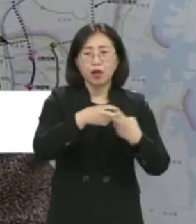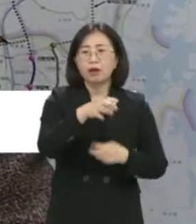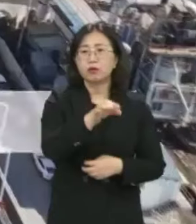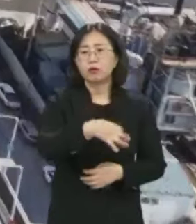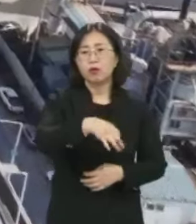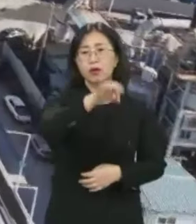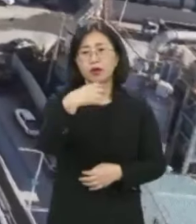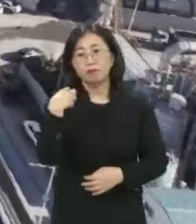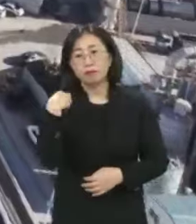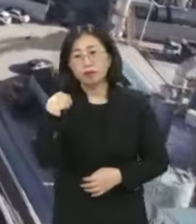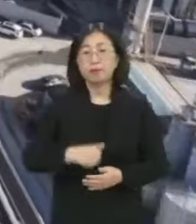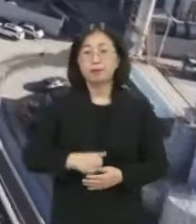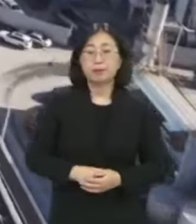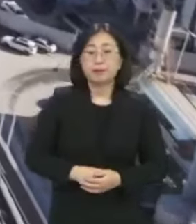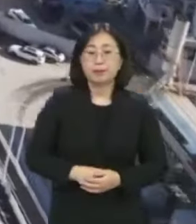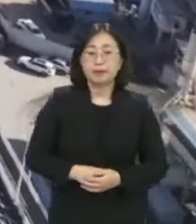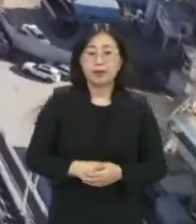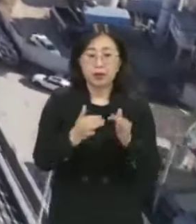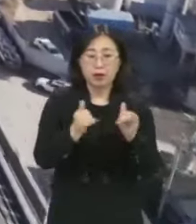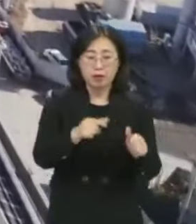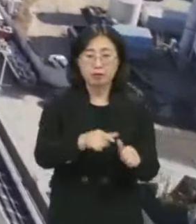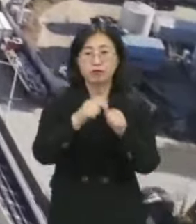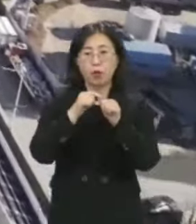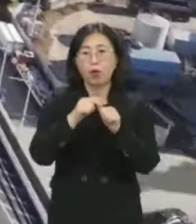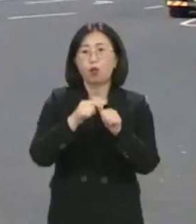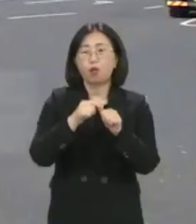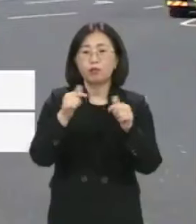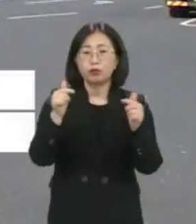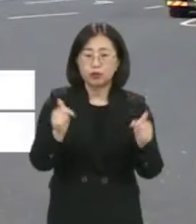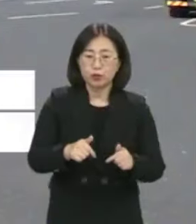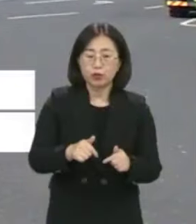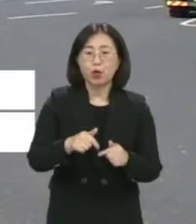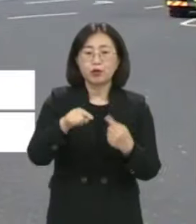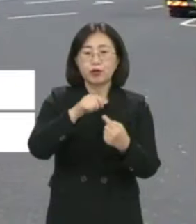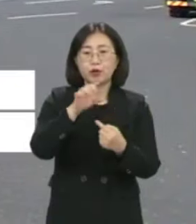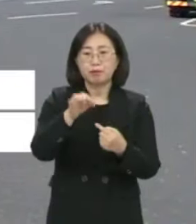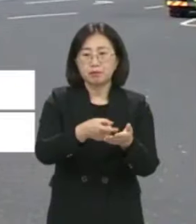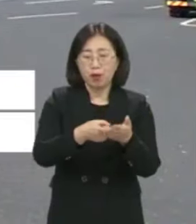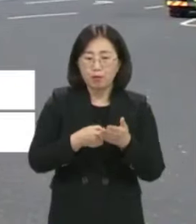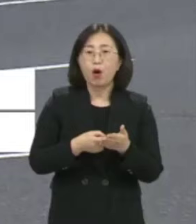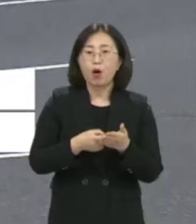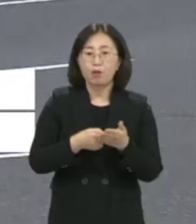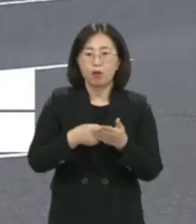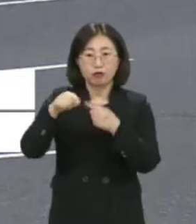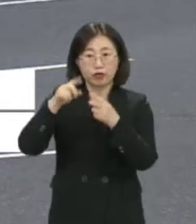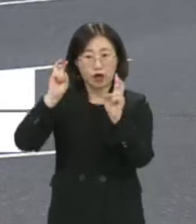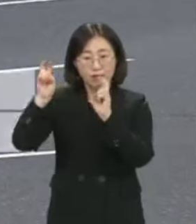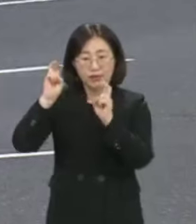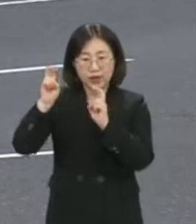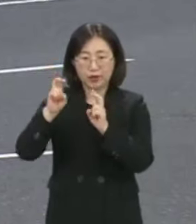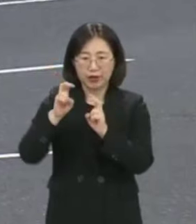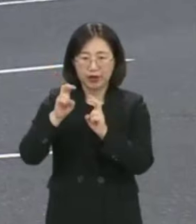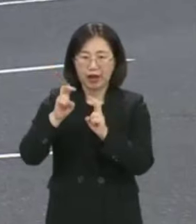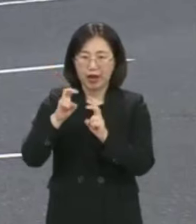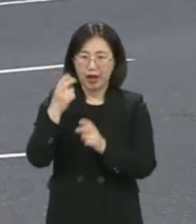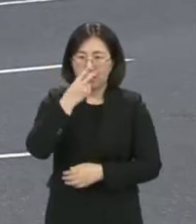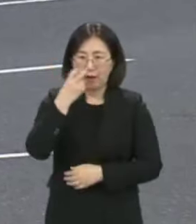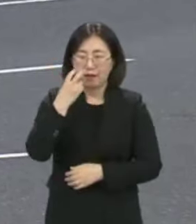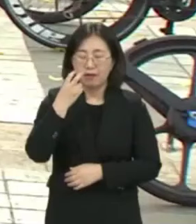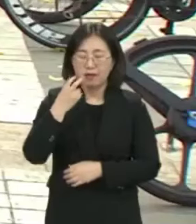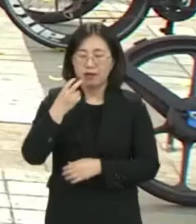있습니다 이와 함께 일력 미 충원을 통한 운영비 절감과 보수공사 최소화 등 운영 업체의 경영 수지 개선도 요구되고